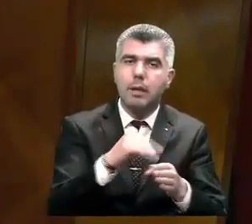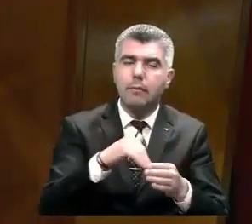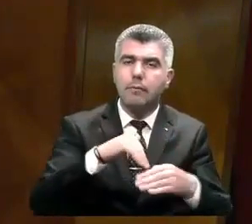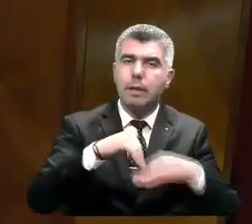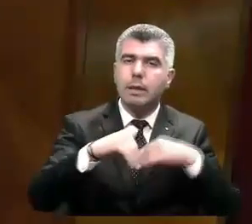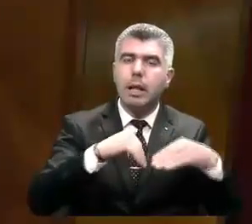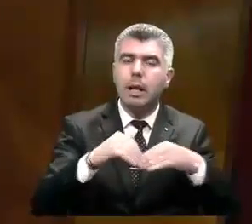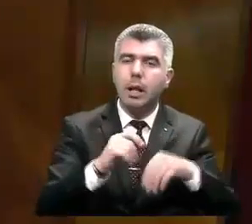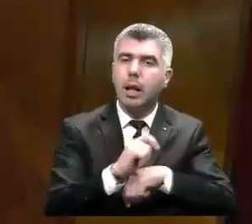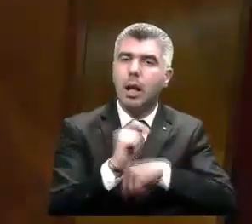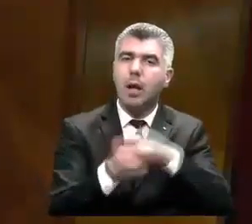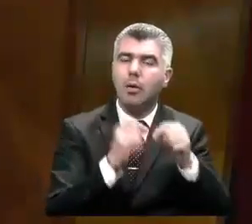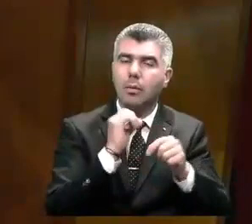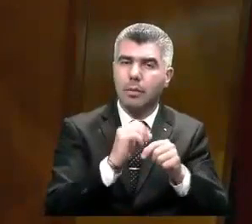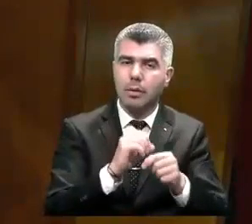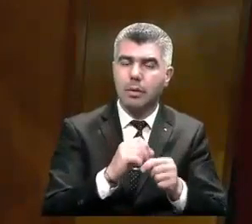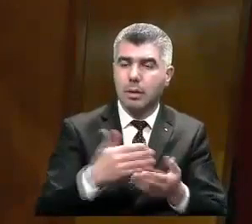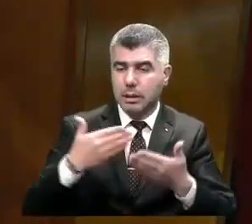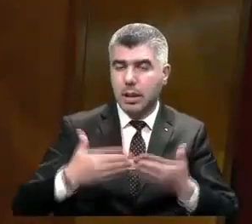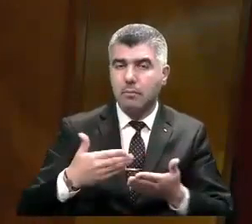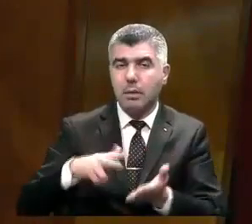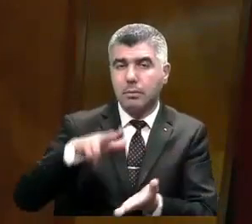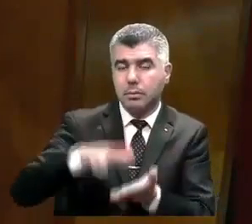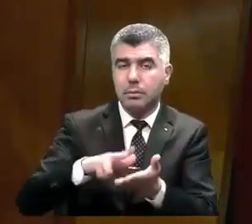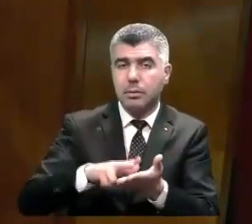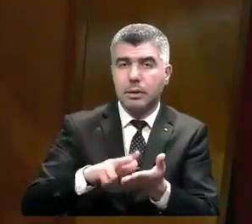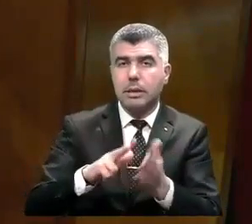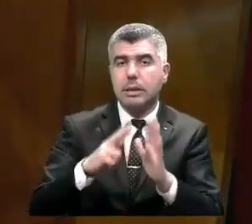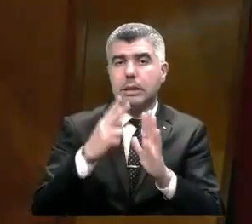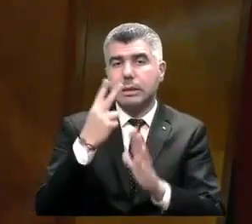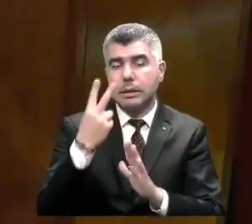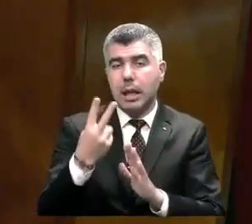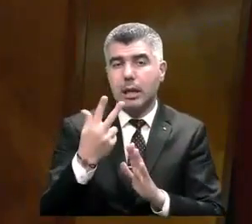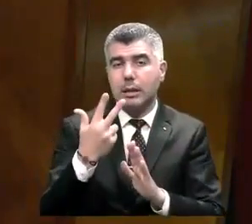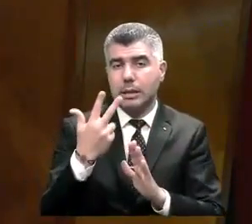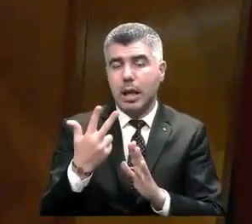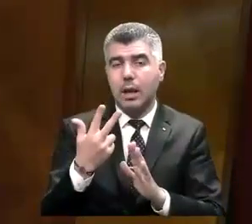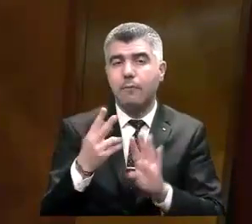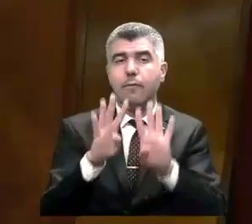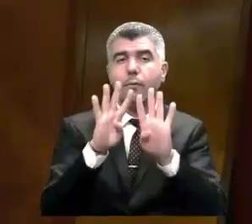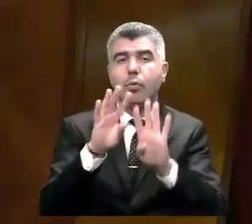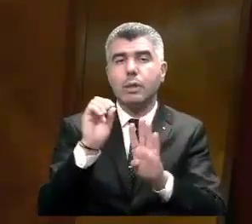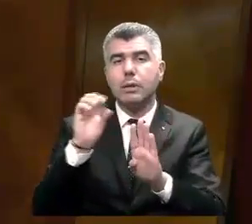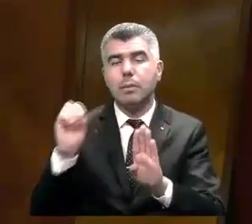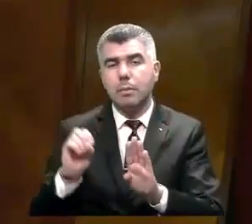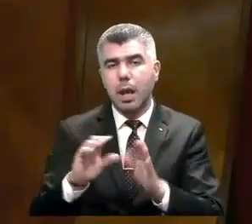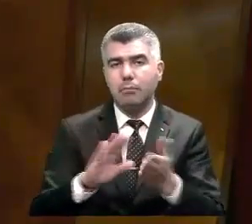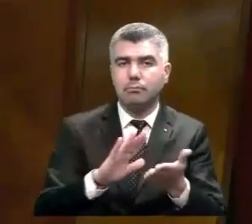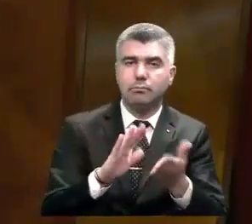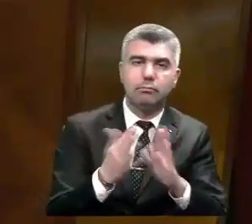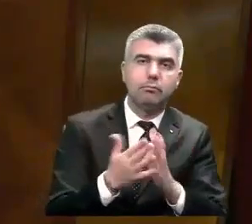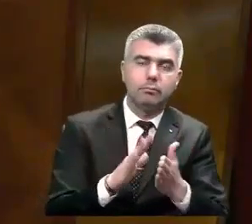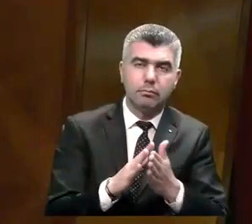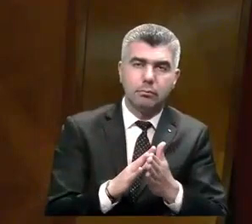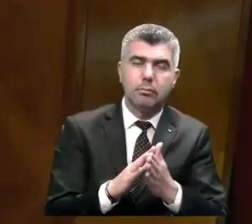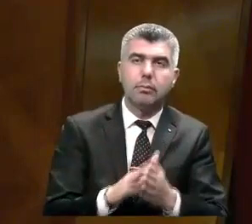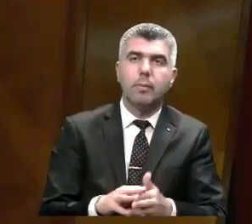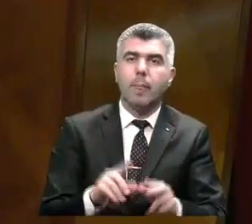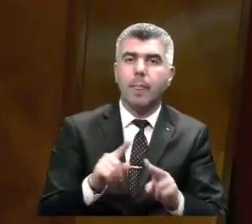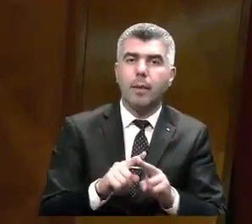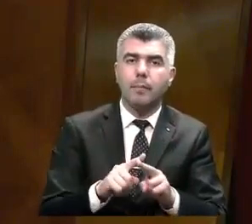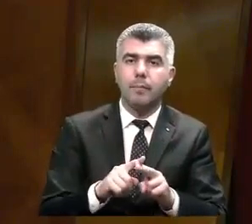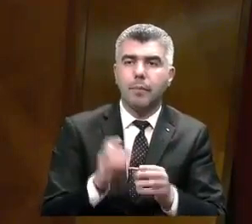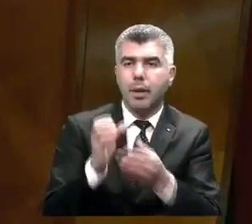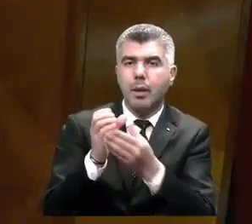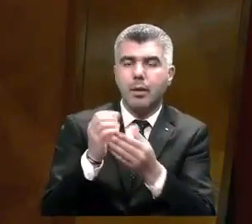القضيه اللي كاينه هو هذه التراخيص اللي كاينه اليوم ديال 3000، اللي هي 3800 تقريبا، واللي هي ما نسميه النقل